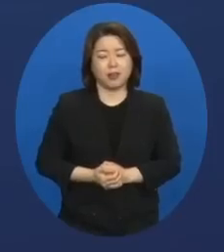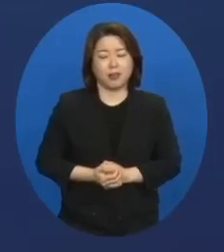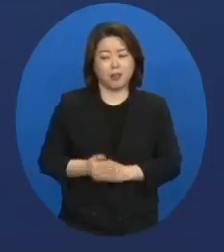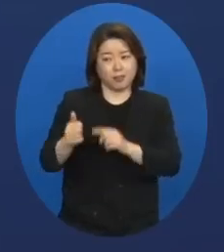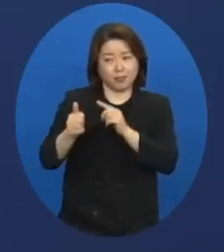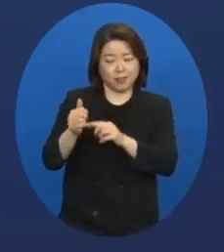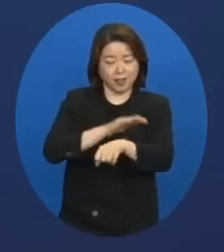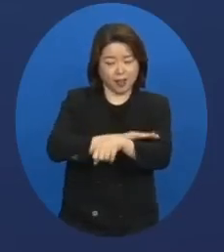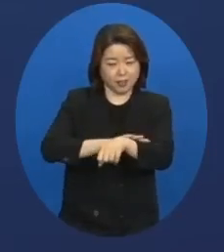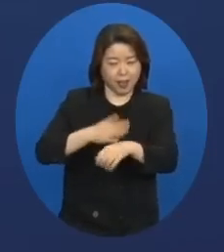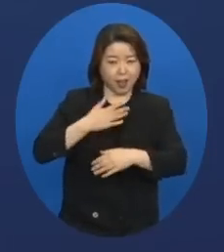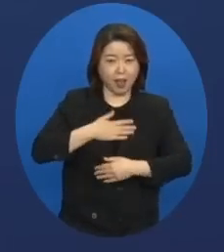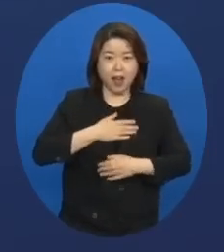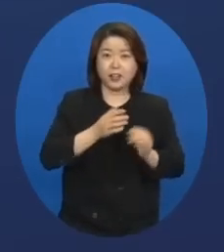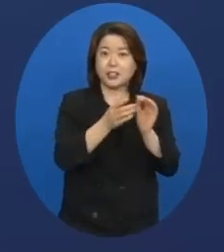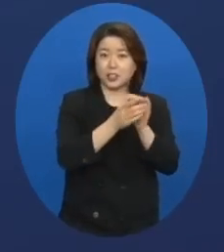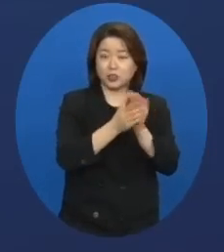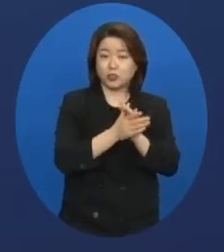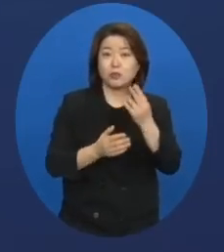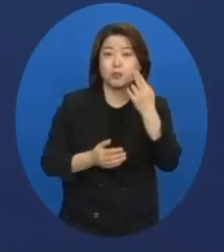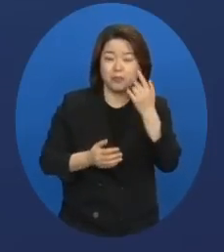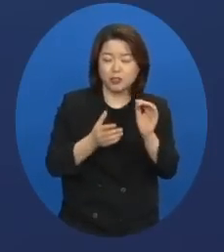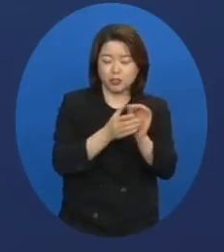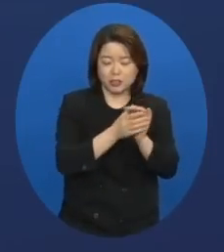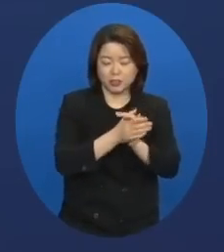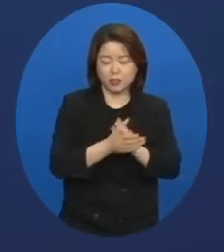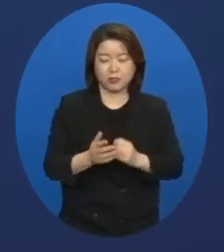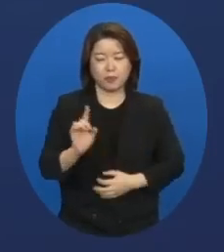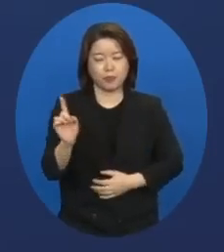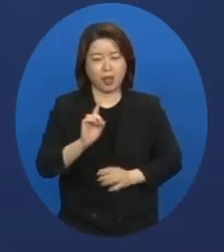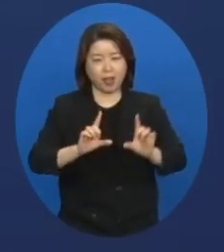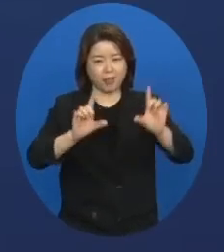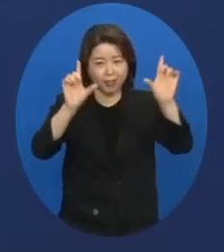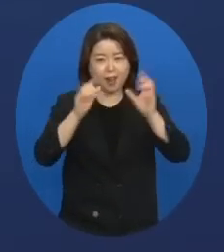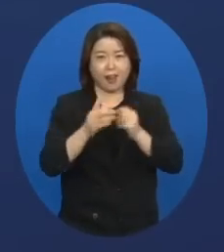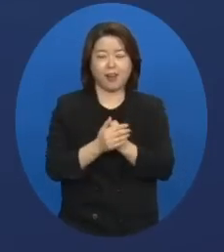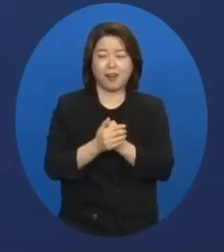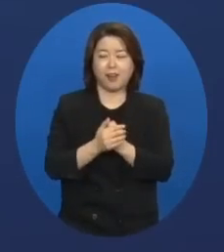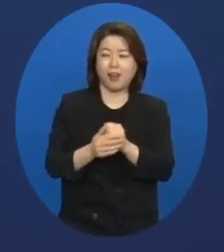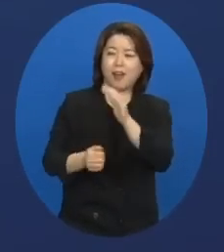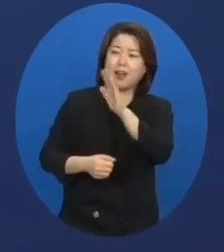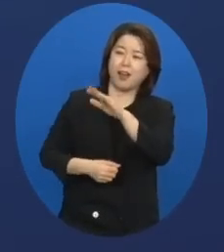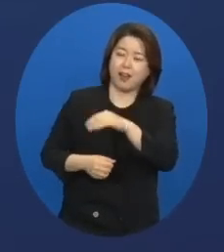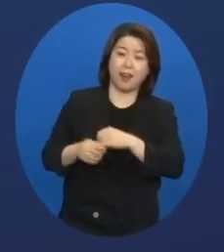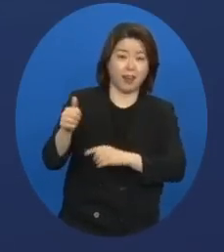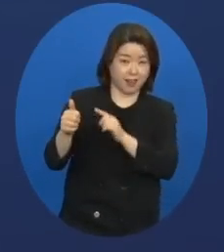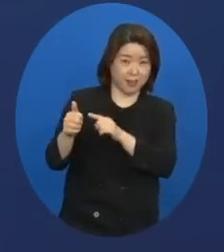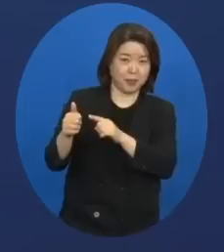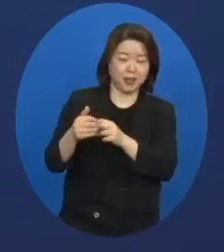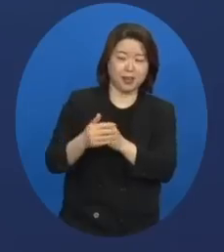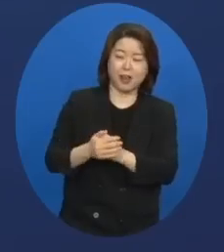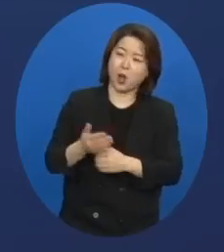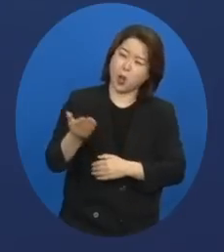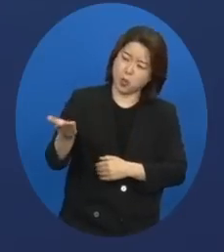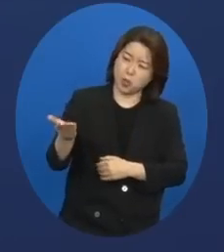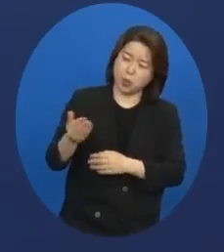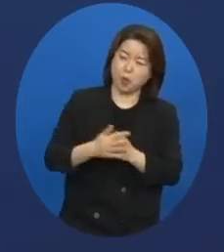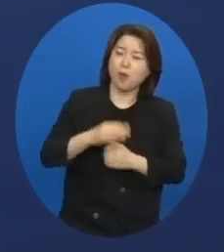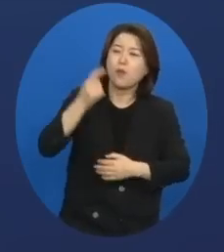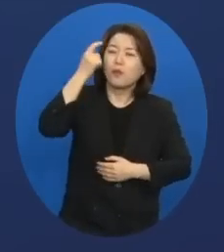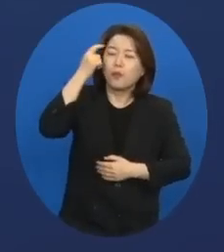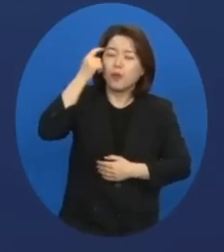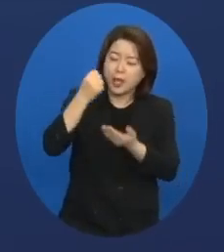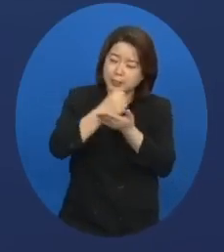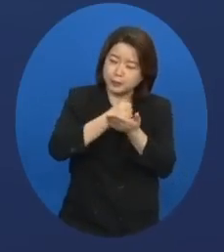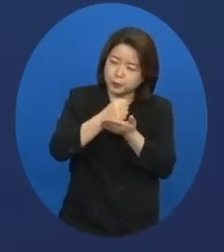친구 목사님이, 미국인 목사님이 어느 날 하영록 목사님에게 당신에게 왜 그렇게